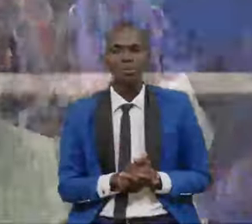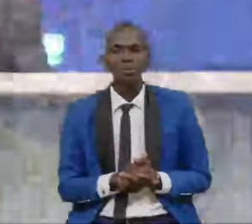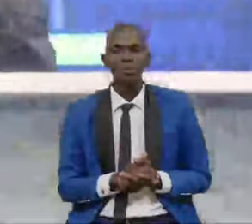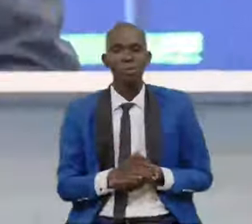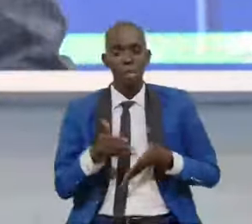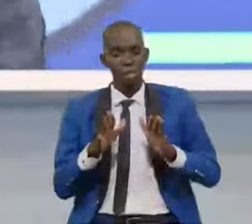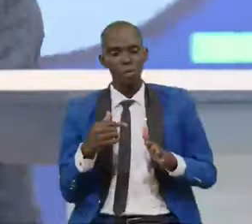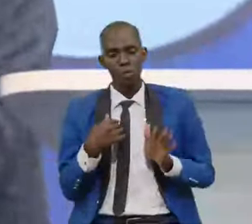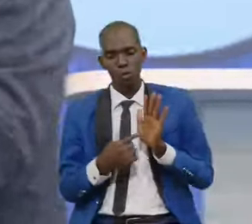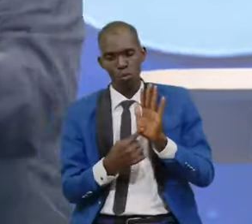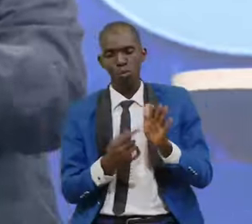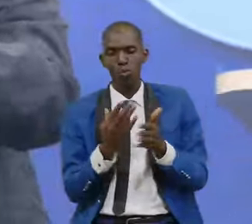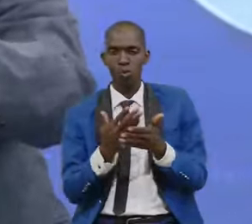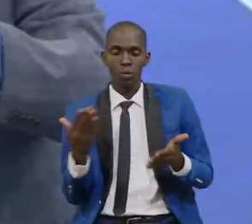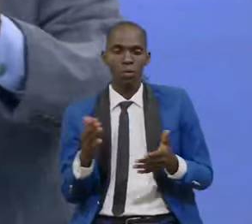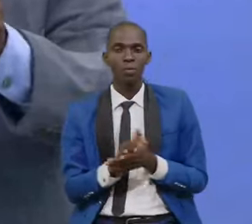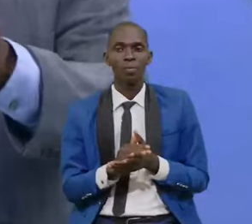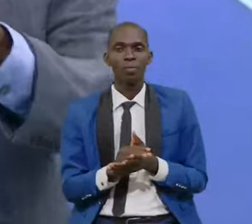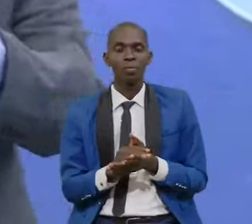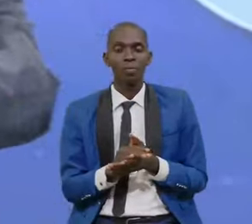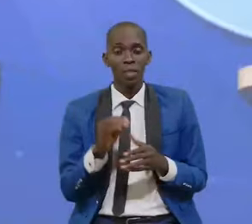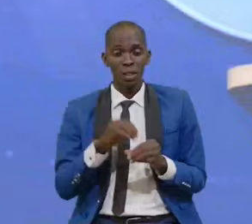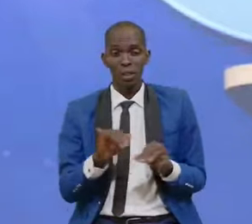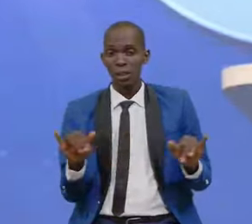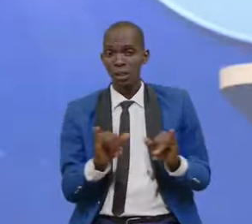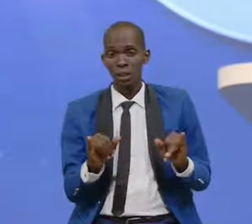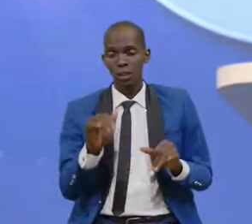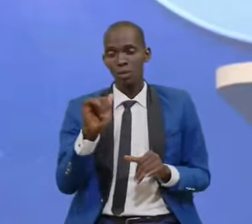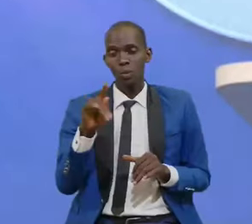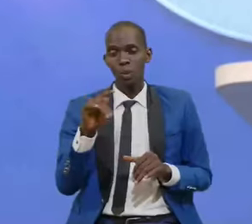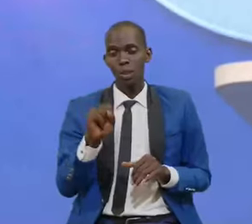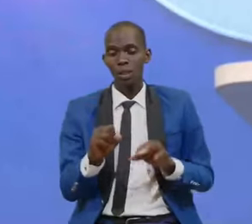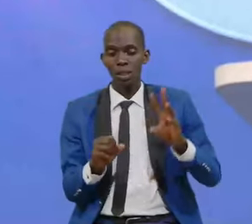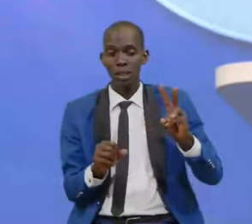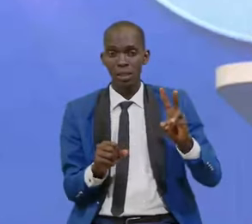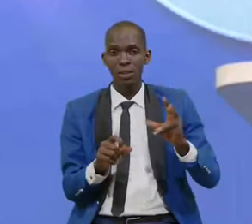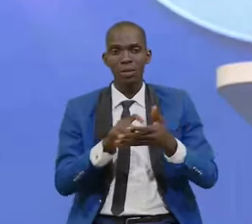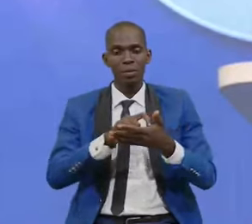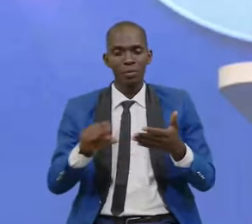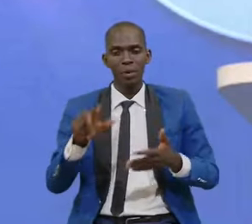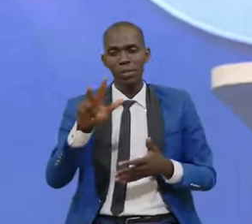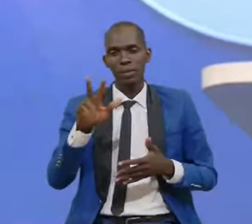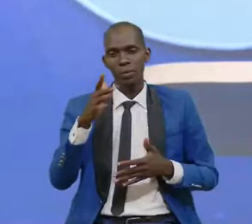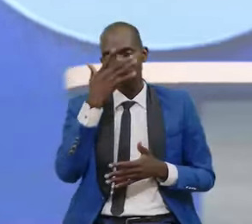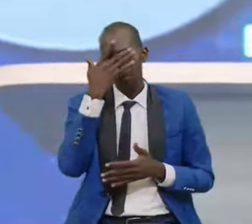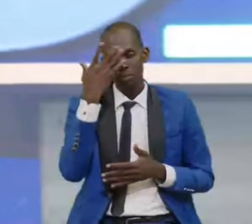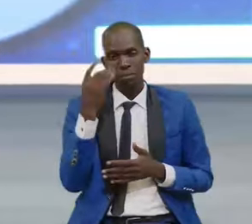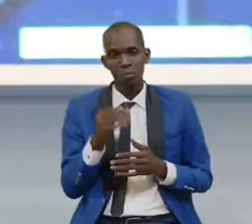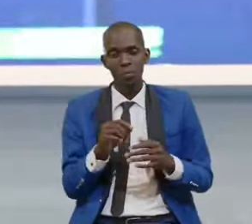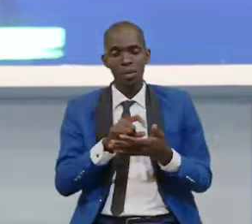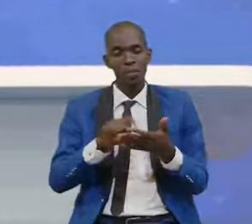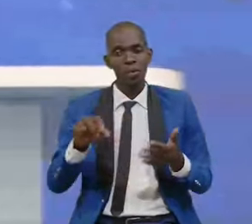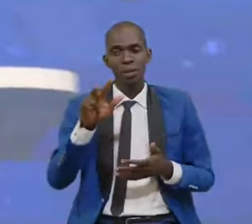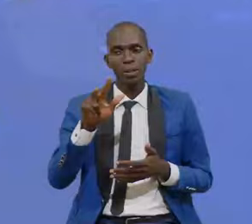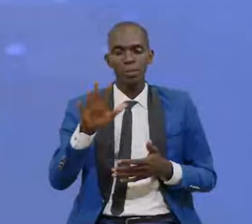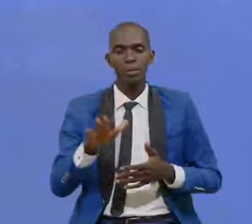Laissez-moi vous montrer quelque chose. Dans ce même chapitre, verset 35 maintenant. Verset 35. Verset